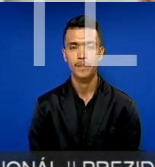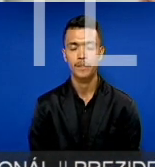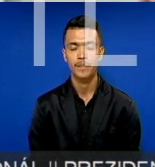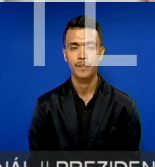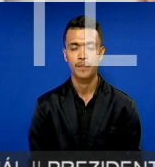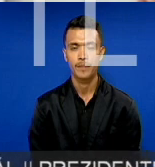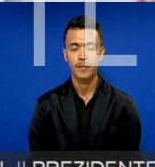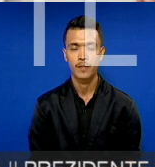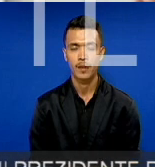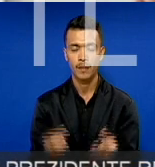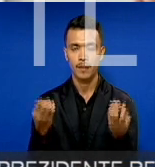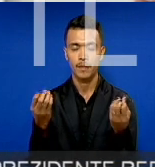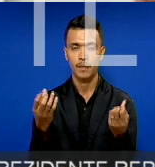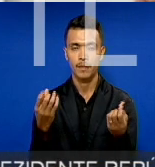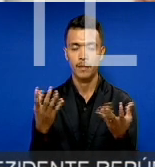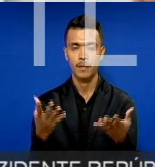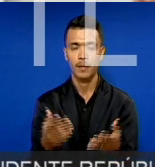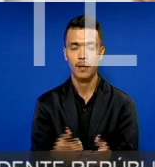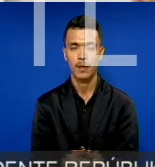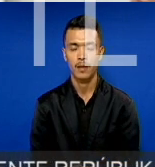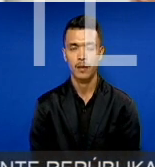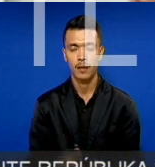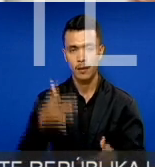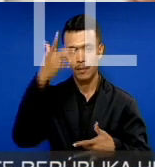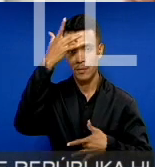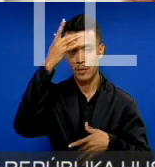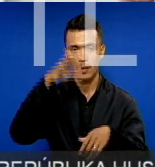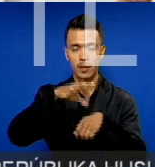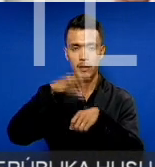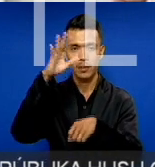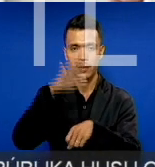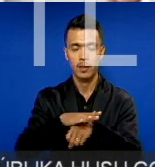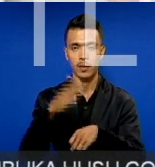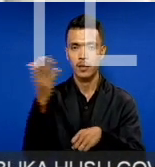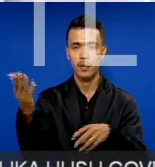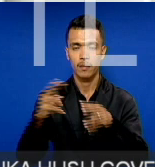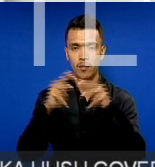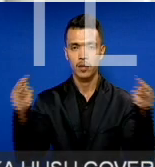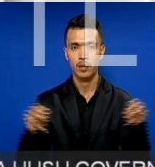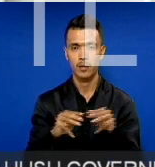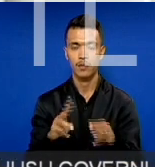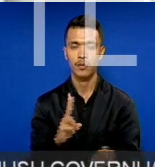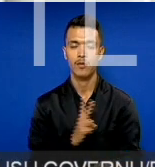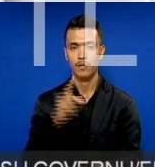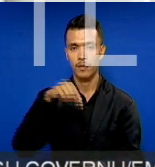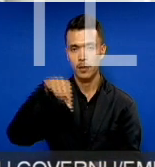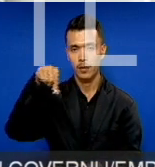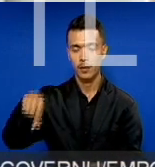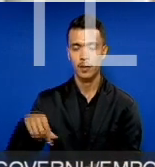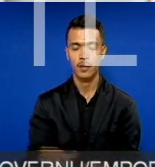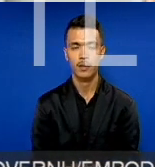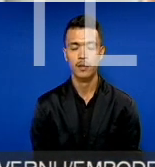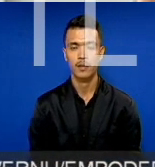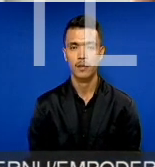ide mak mayoria kazu denge iha munisipi vike ke. Pano ithalo ana transferensi signifike